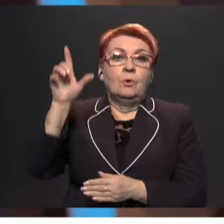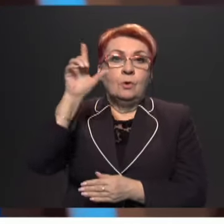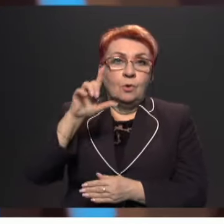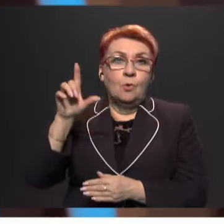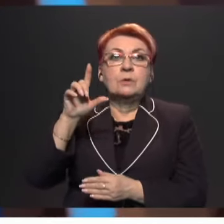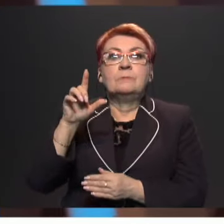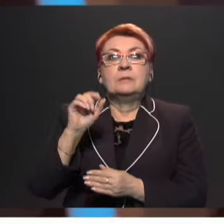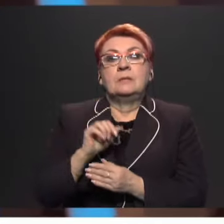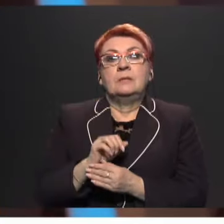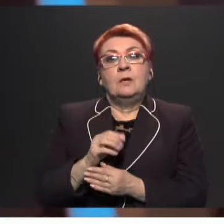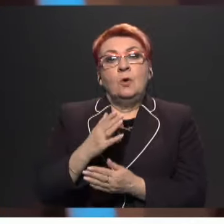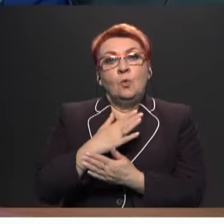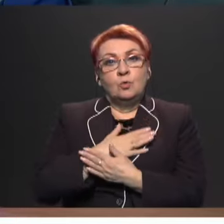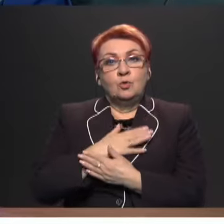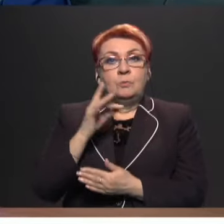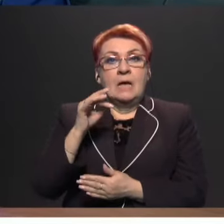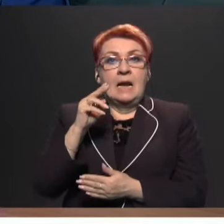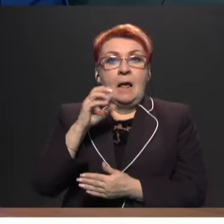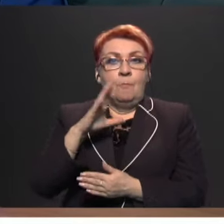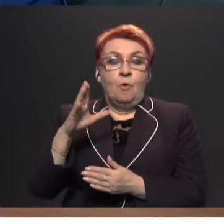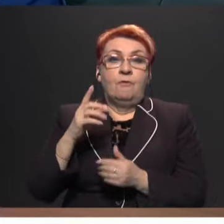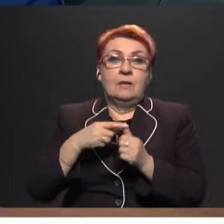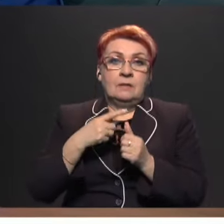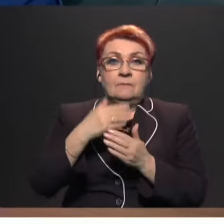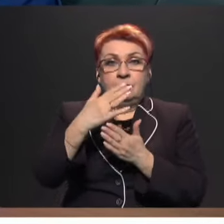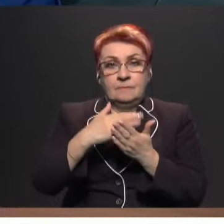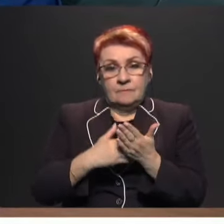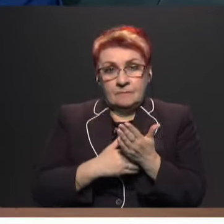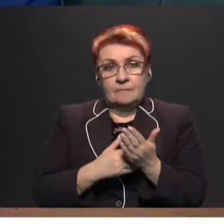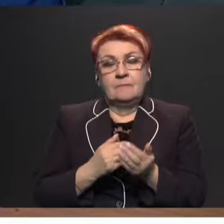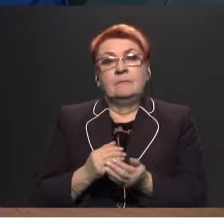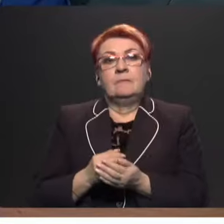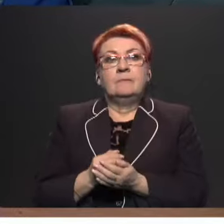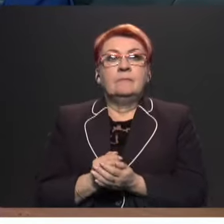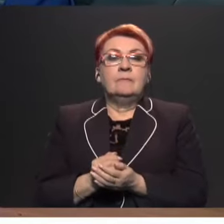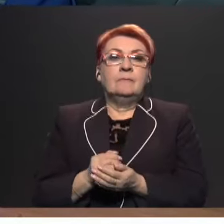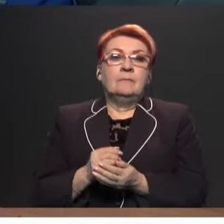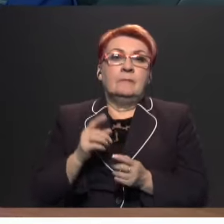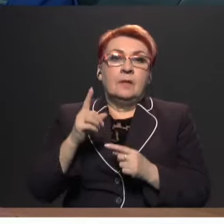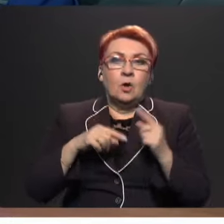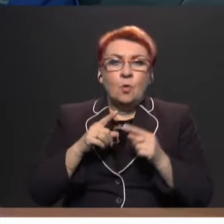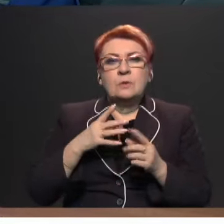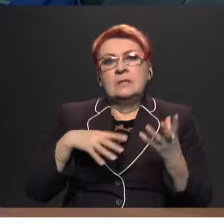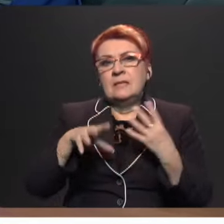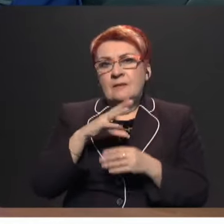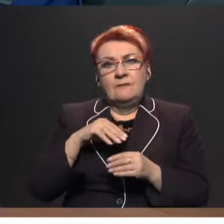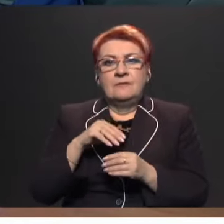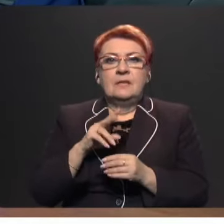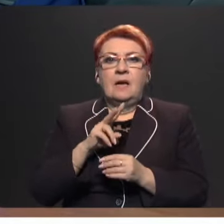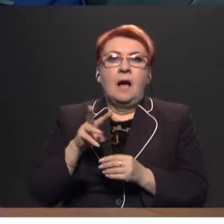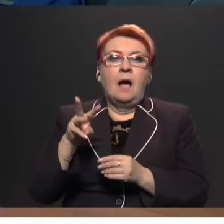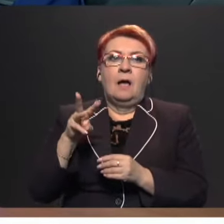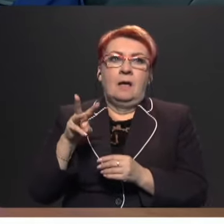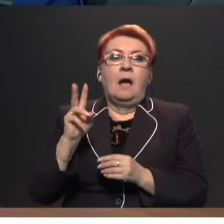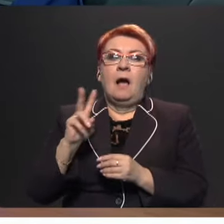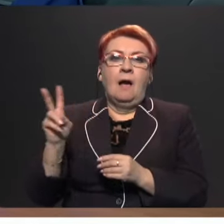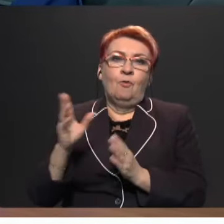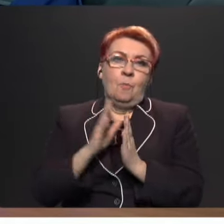усопших рабов твоих». И называешь всех своих новоприставленных и преснопамятных родственников и всех тех, о ком тебя просили